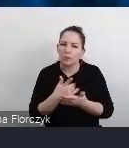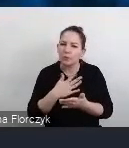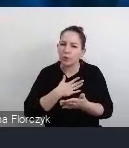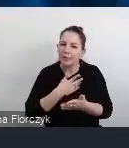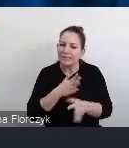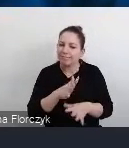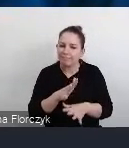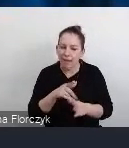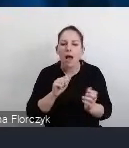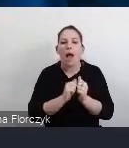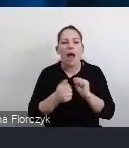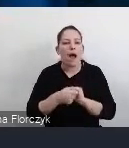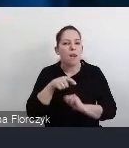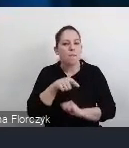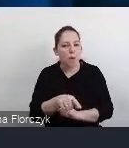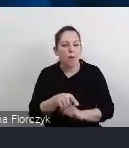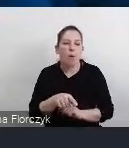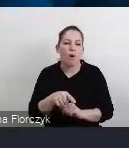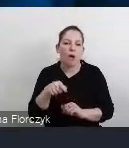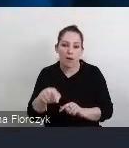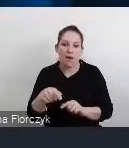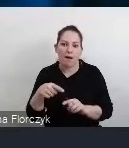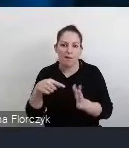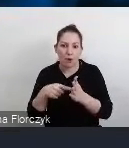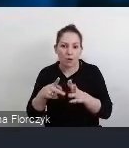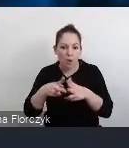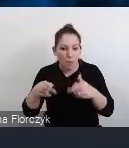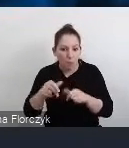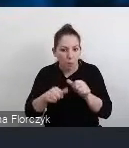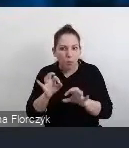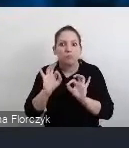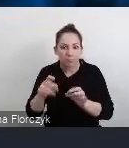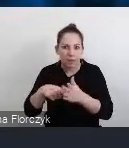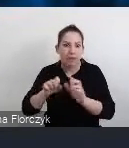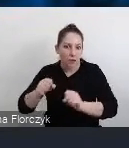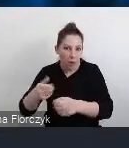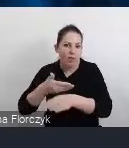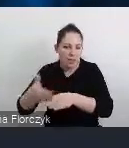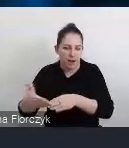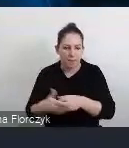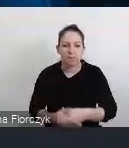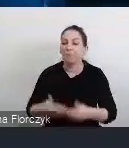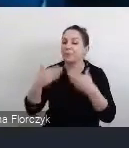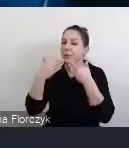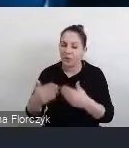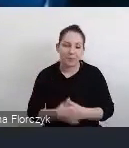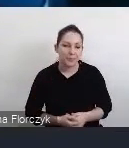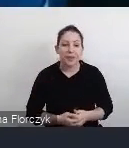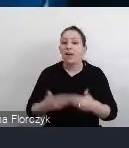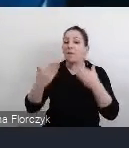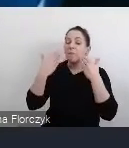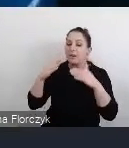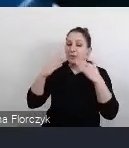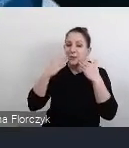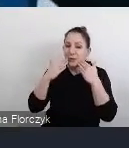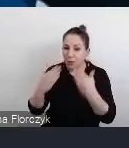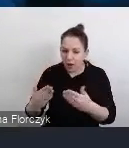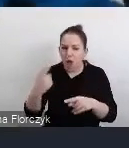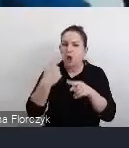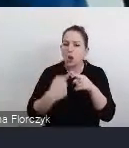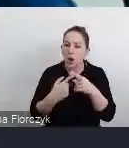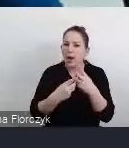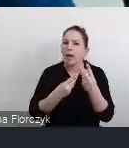albo oczywiście, że należy tak te działania prowadzić. Ja dziękuję. Bardzo dziękuję. Trochę